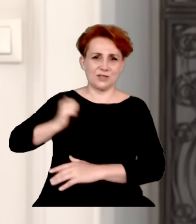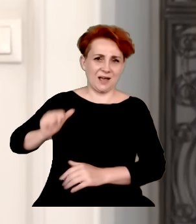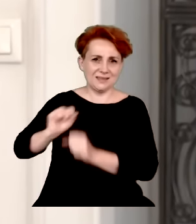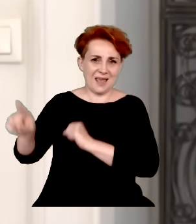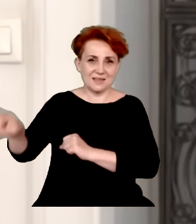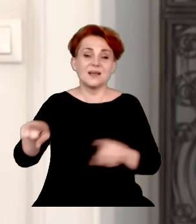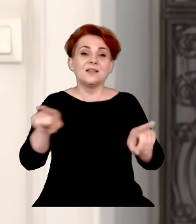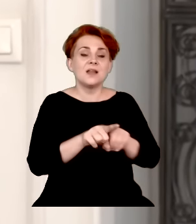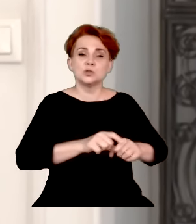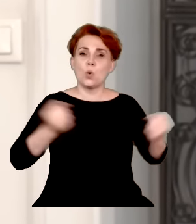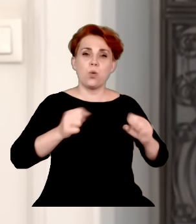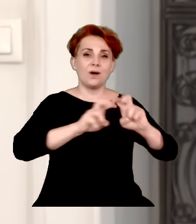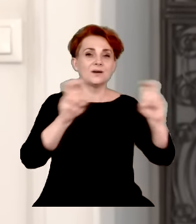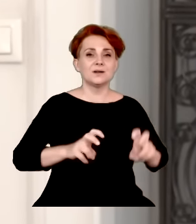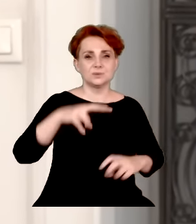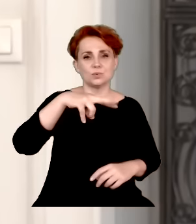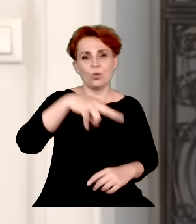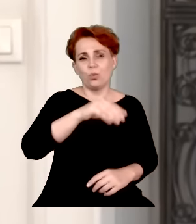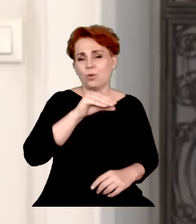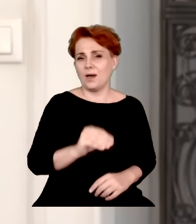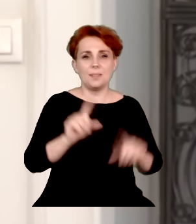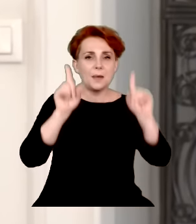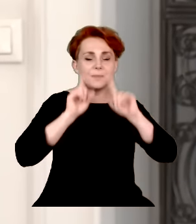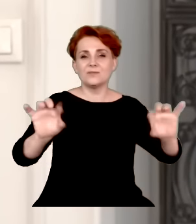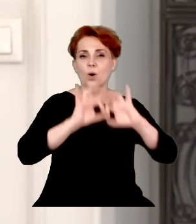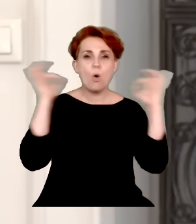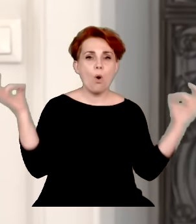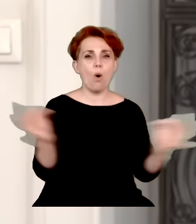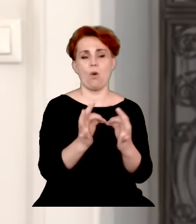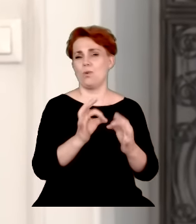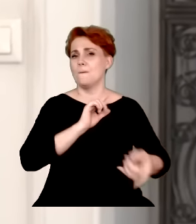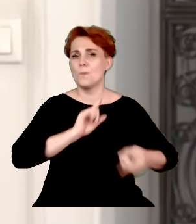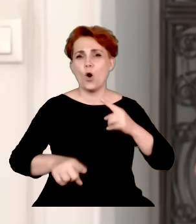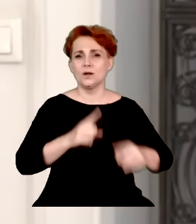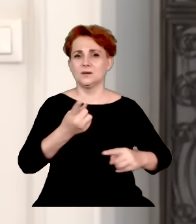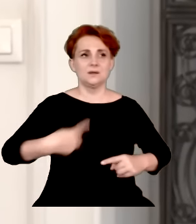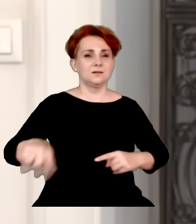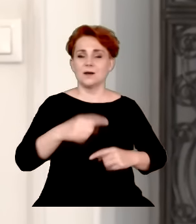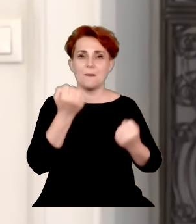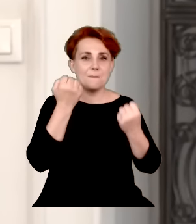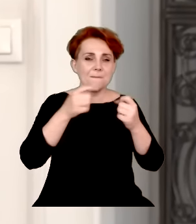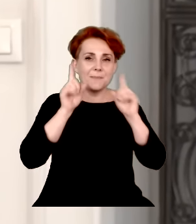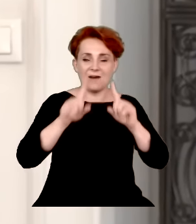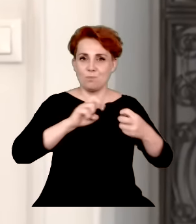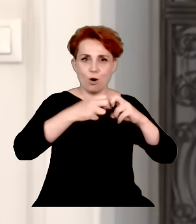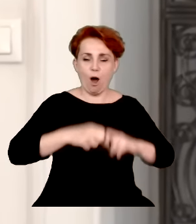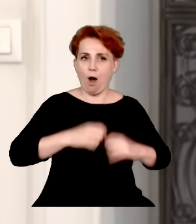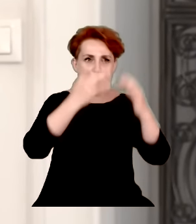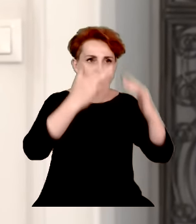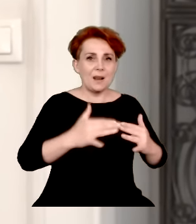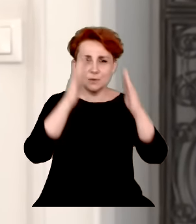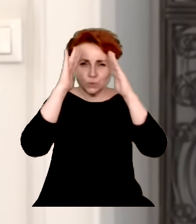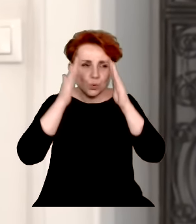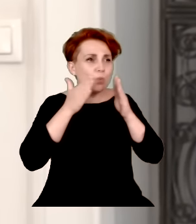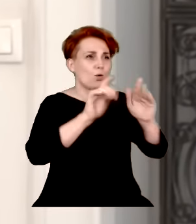kryzys w Unii Europejskiej. Naprawdę globalna scena polityczna trzęsie się w posadach. Zajmijmy się tym, co